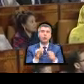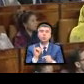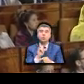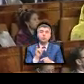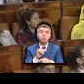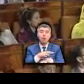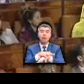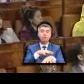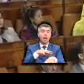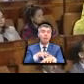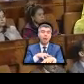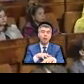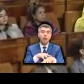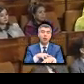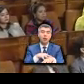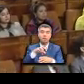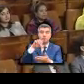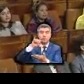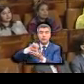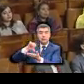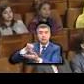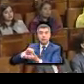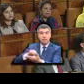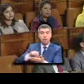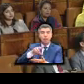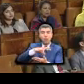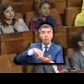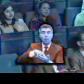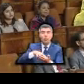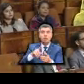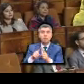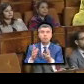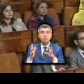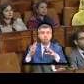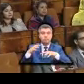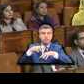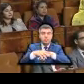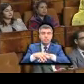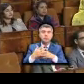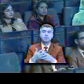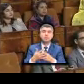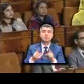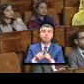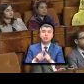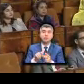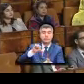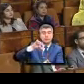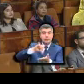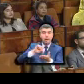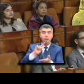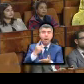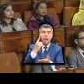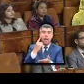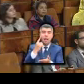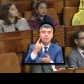الجهات اللي غتبلوروا معاه هذه الرؤية المتمثلة في ميثاق لا تمركز الإداري، لأن